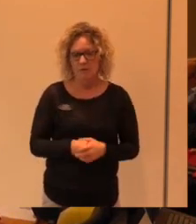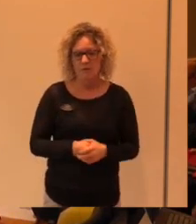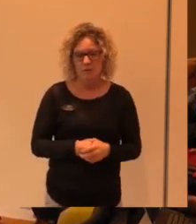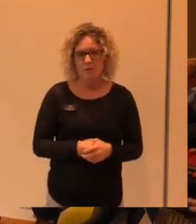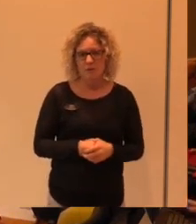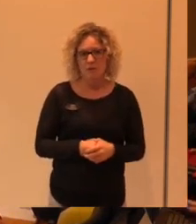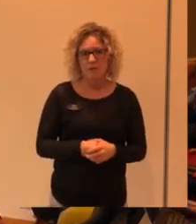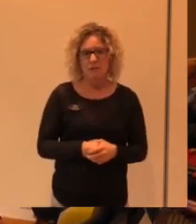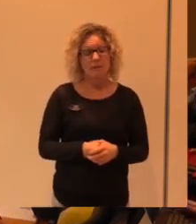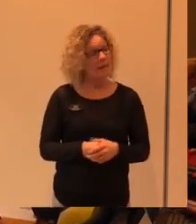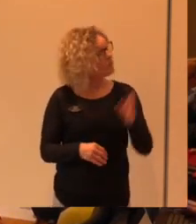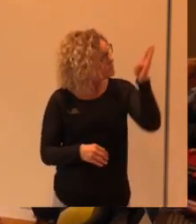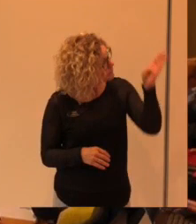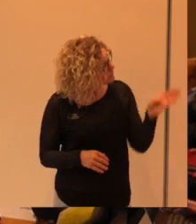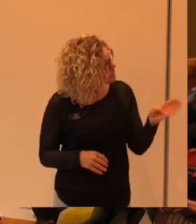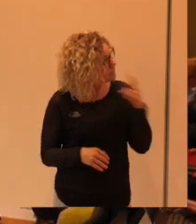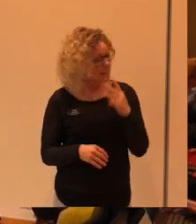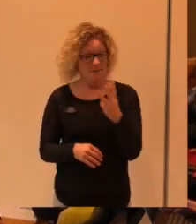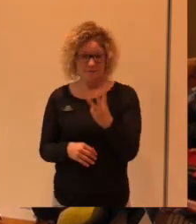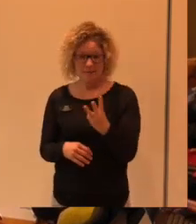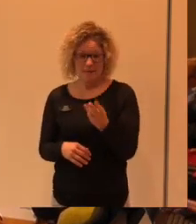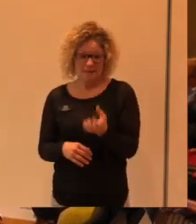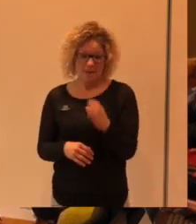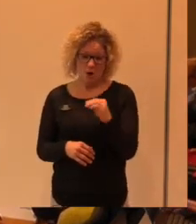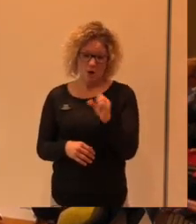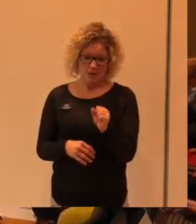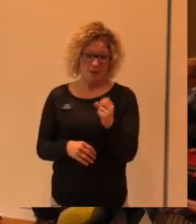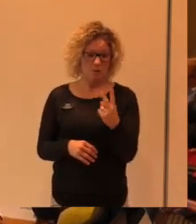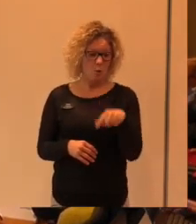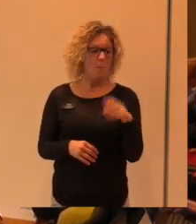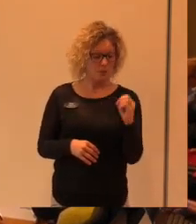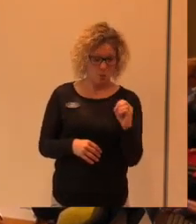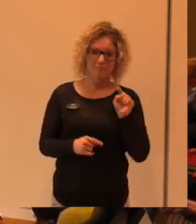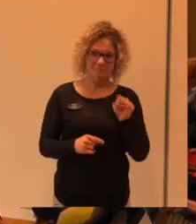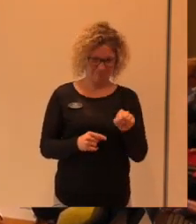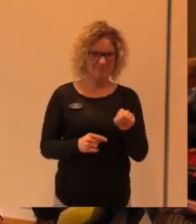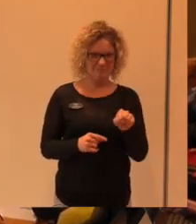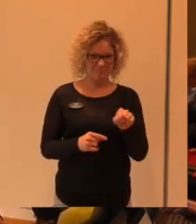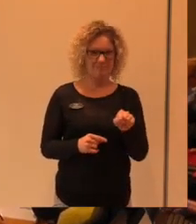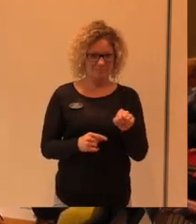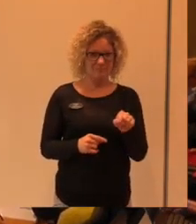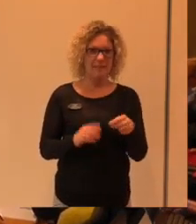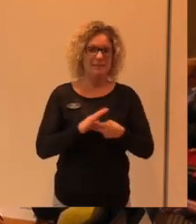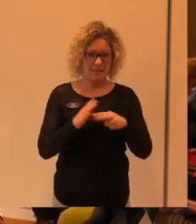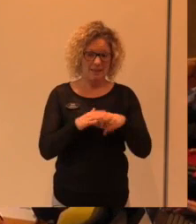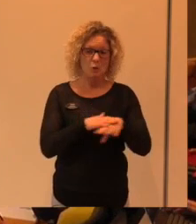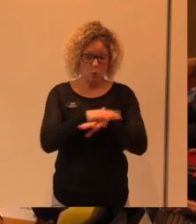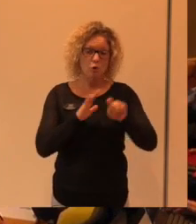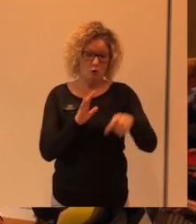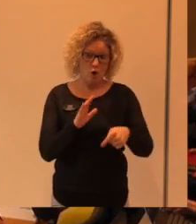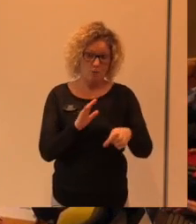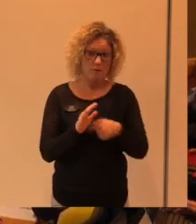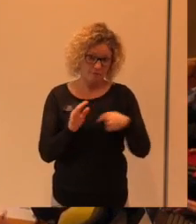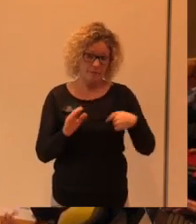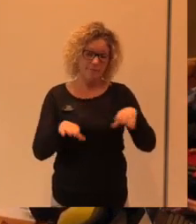Men vi ser här då framförallt att WCAG 2.0, det är ett tekniskt grundkrav helt enkelt.